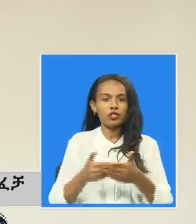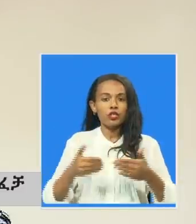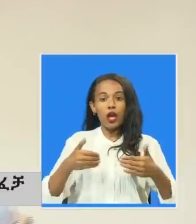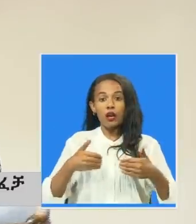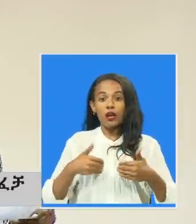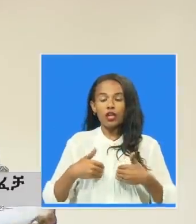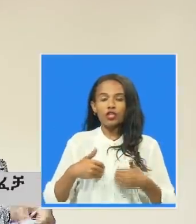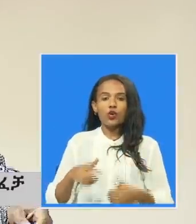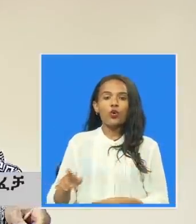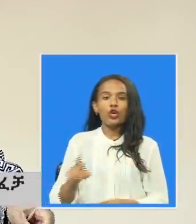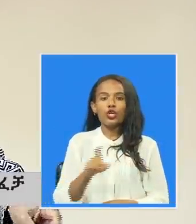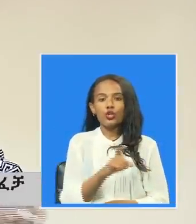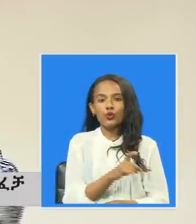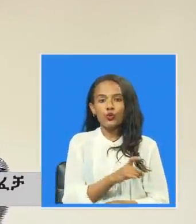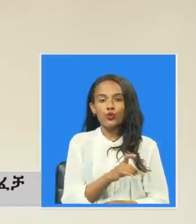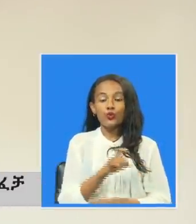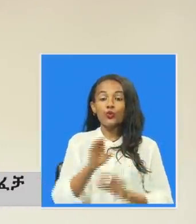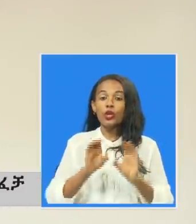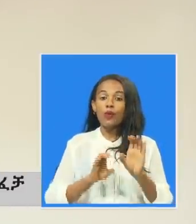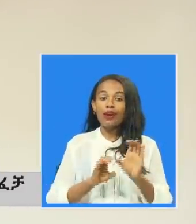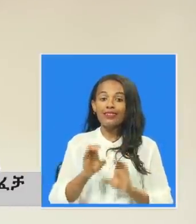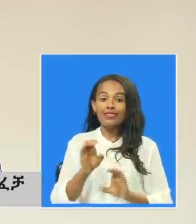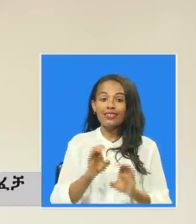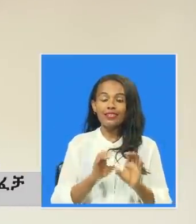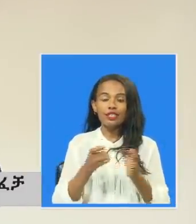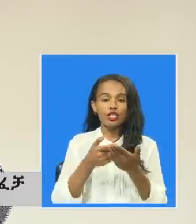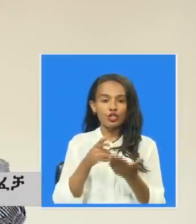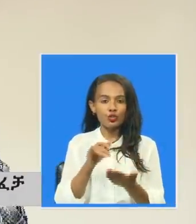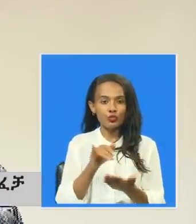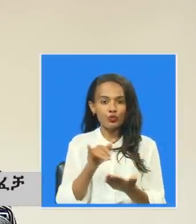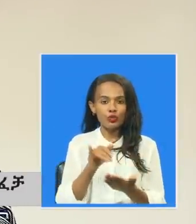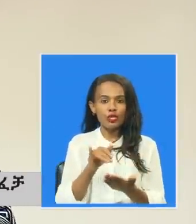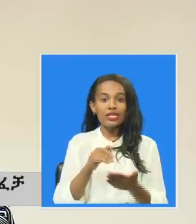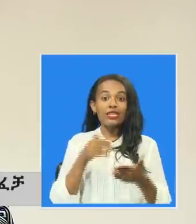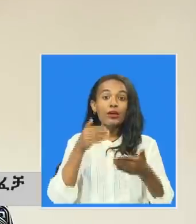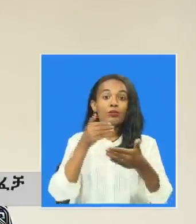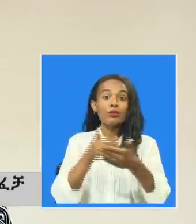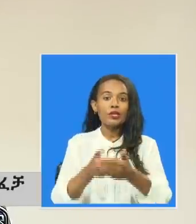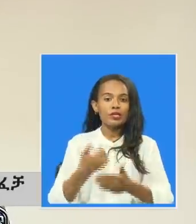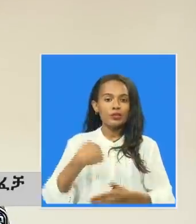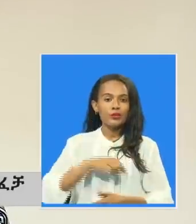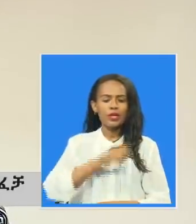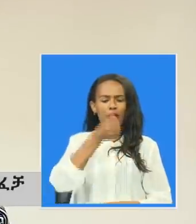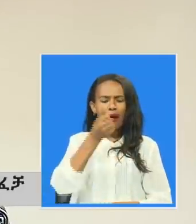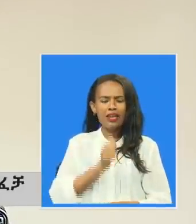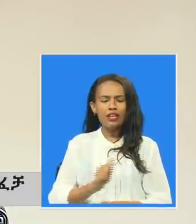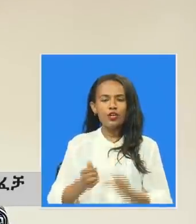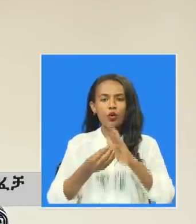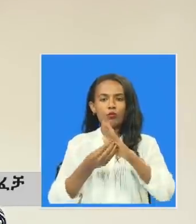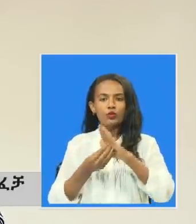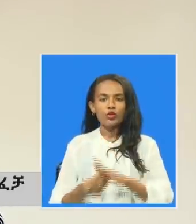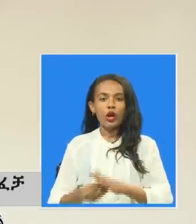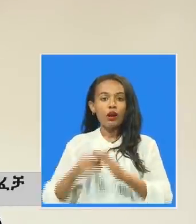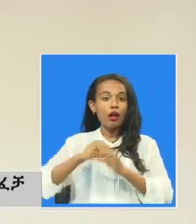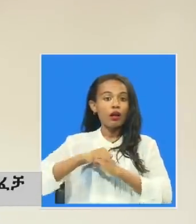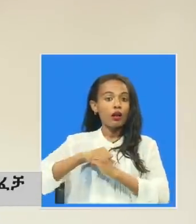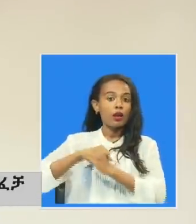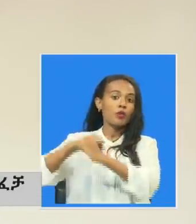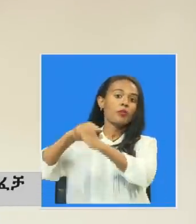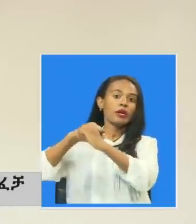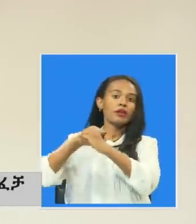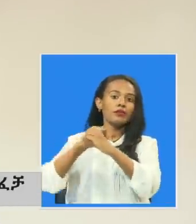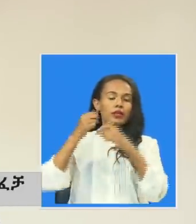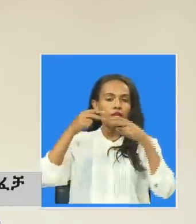ያላቸው እንዲሆኑ ለማድረግ እንዲሁም የሚደርስብንን ማንኛውም ጫና ለመመከት